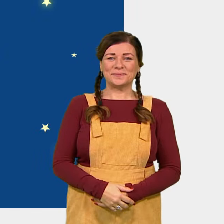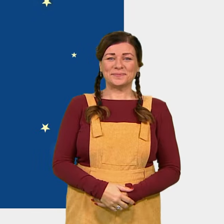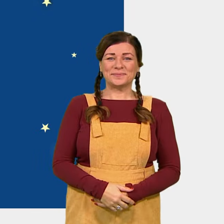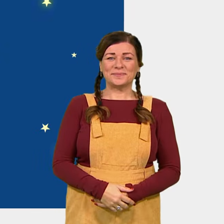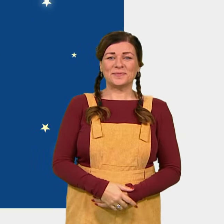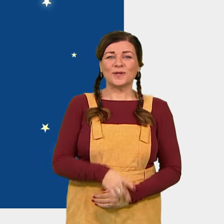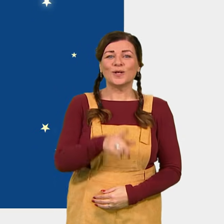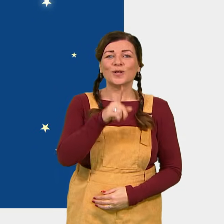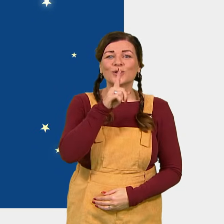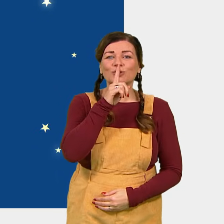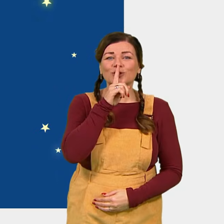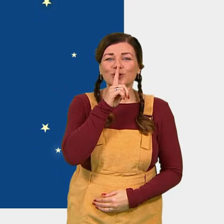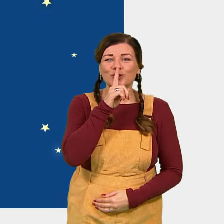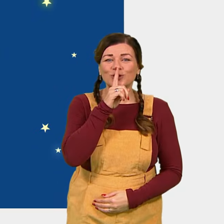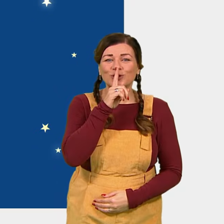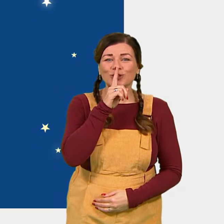cyw.